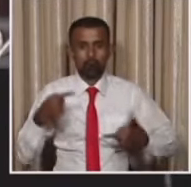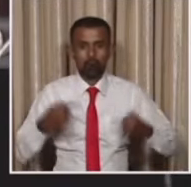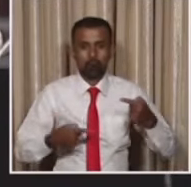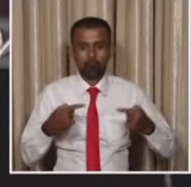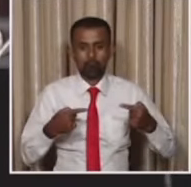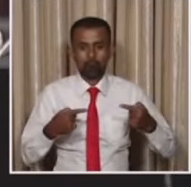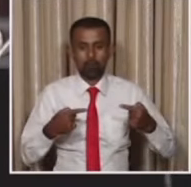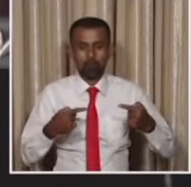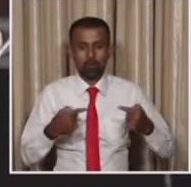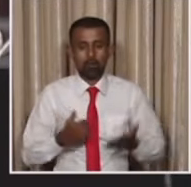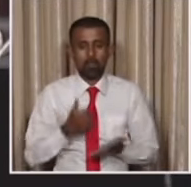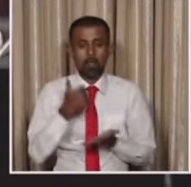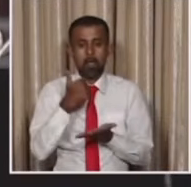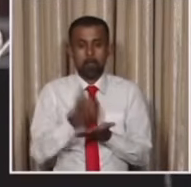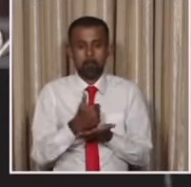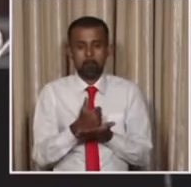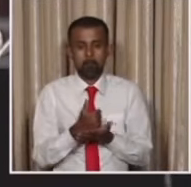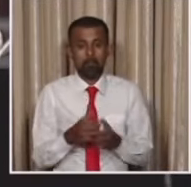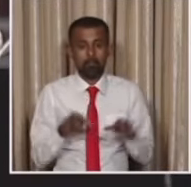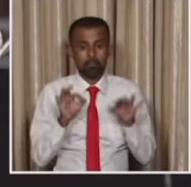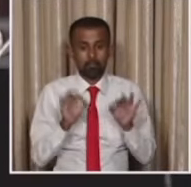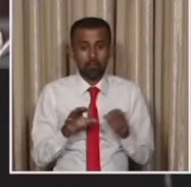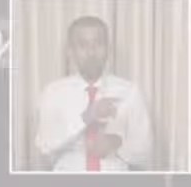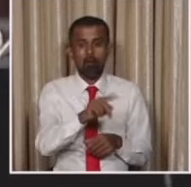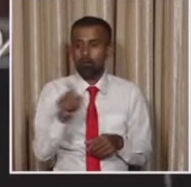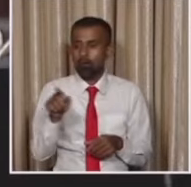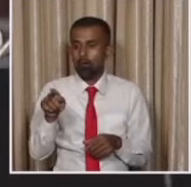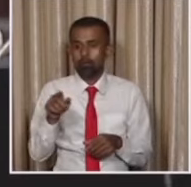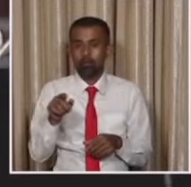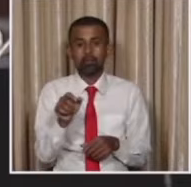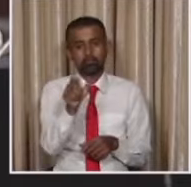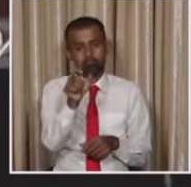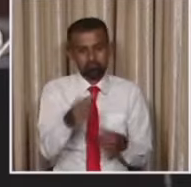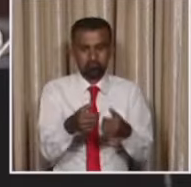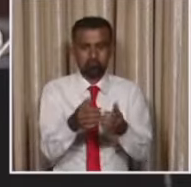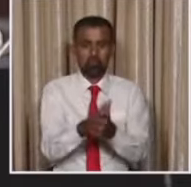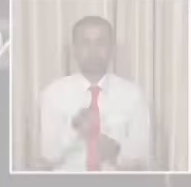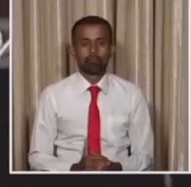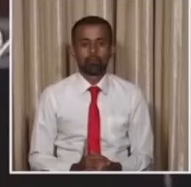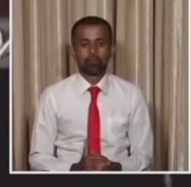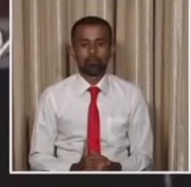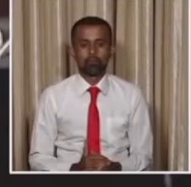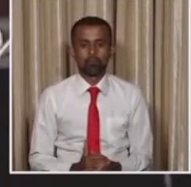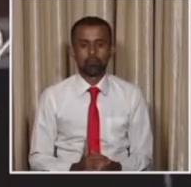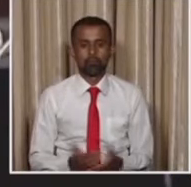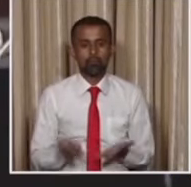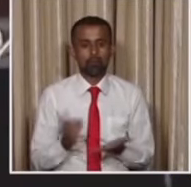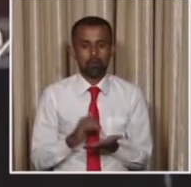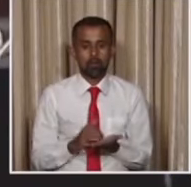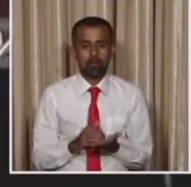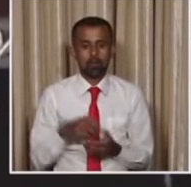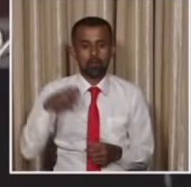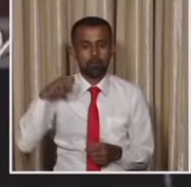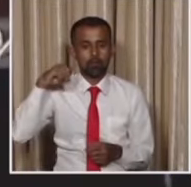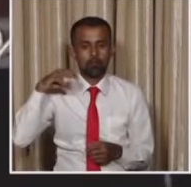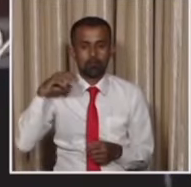එතකොට මහබැංකුව පිළිබඳ හරි අවබෝධය තියෙන කාටද කියලා තුමටම අවබෝධ කරගන්න පුළුවන්. නැවතත් අපි එනවා විදුලි